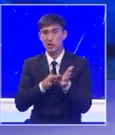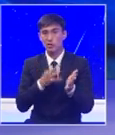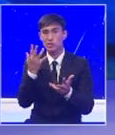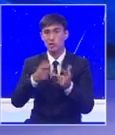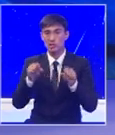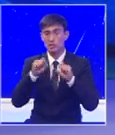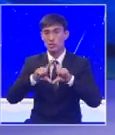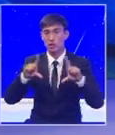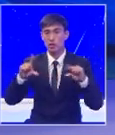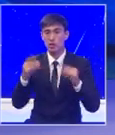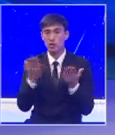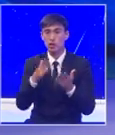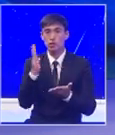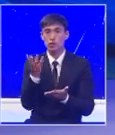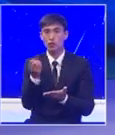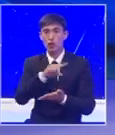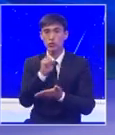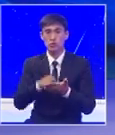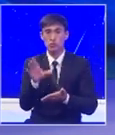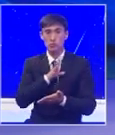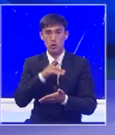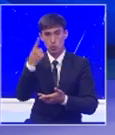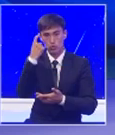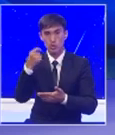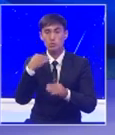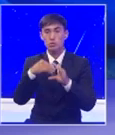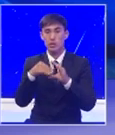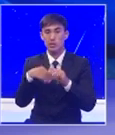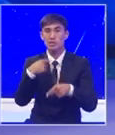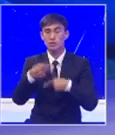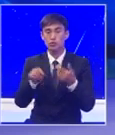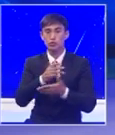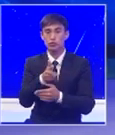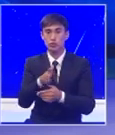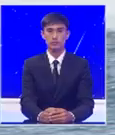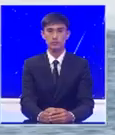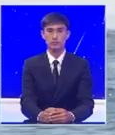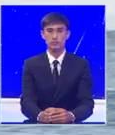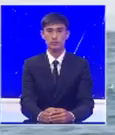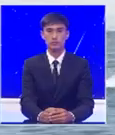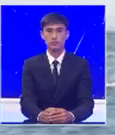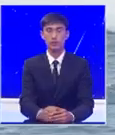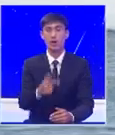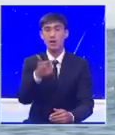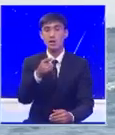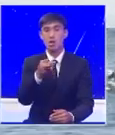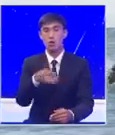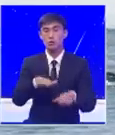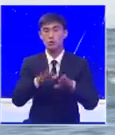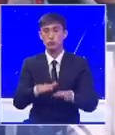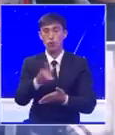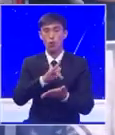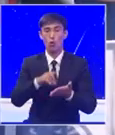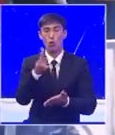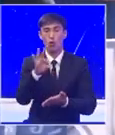спортивных объектов. Какие еще вопросы были рассмотрены, узнаем из материалов следующего сюжета. Географическое расположение